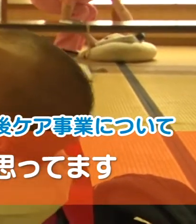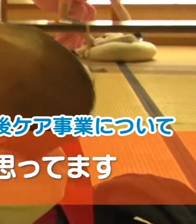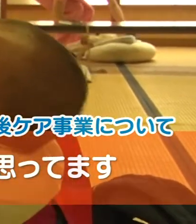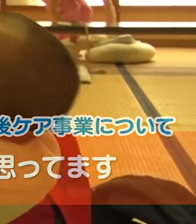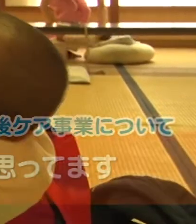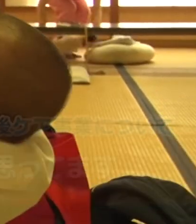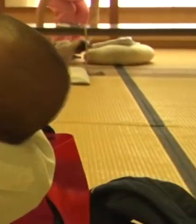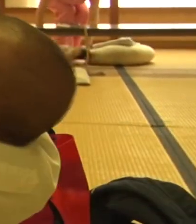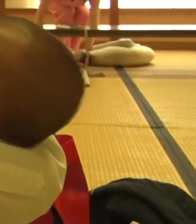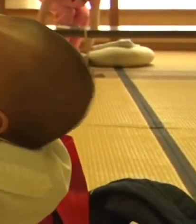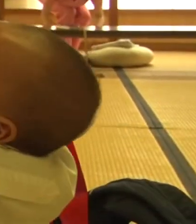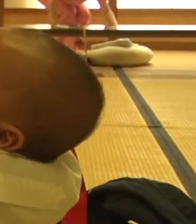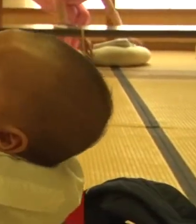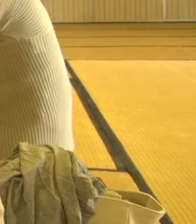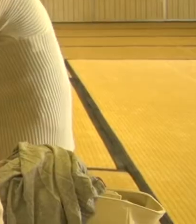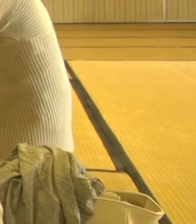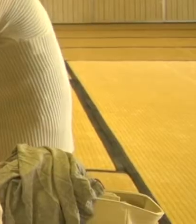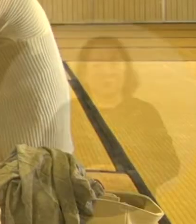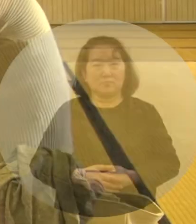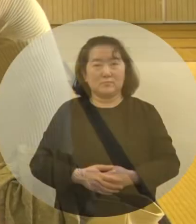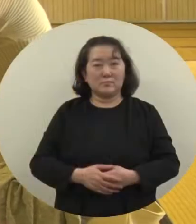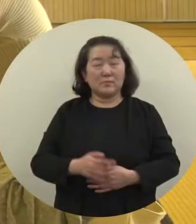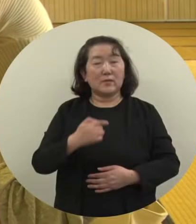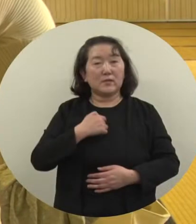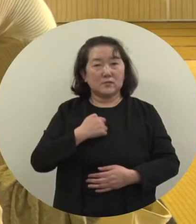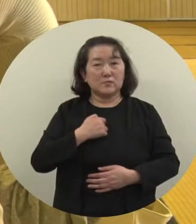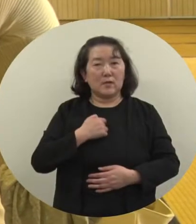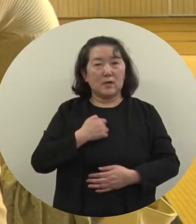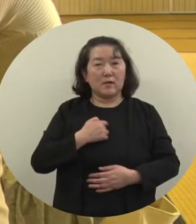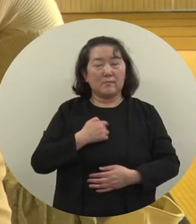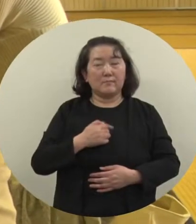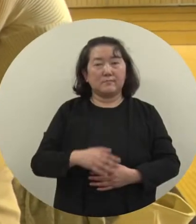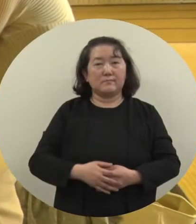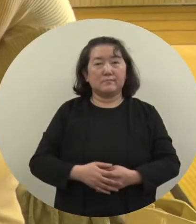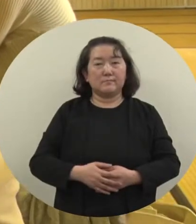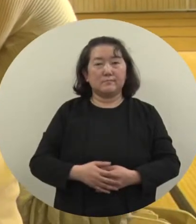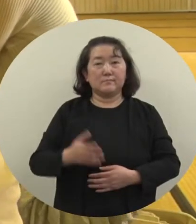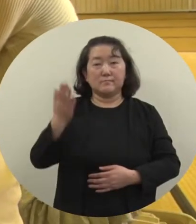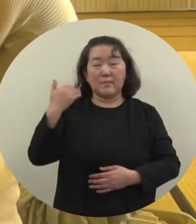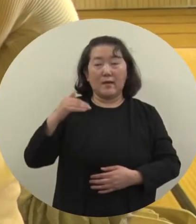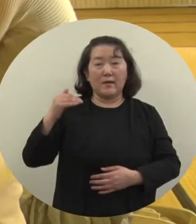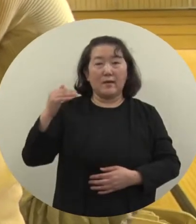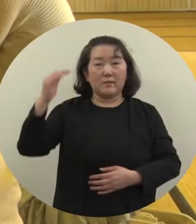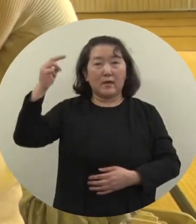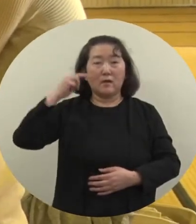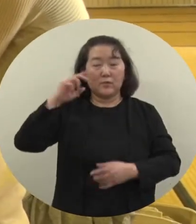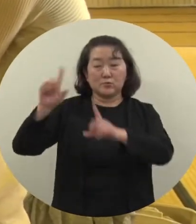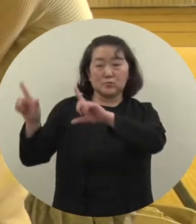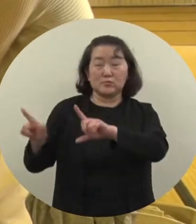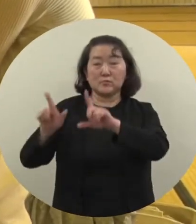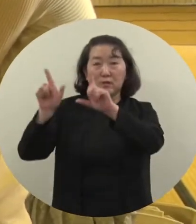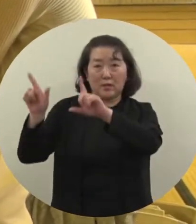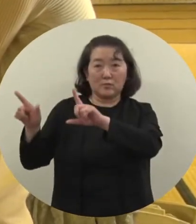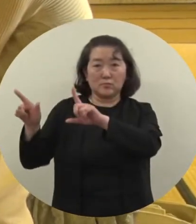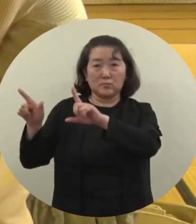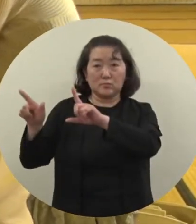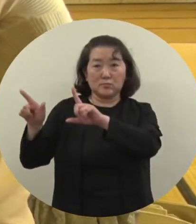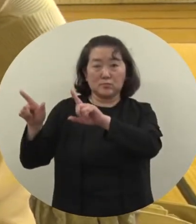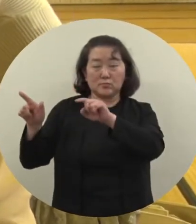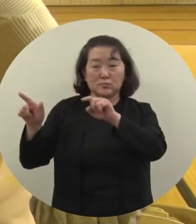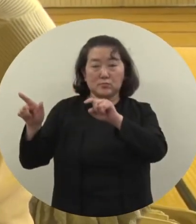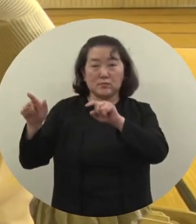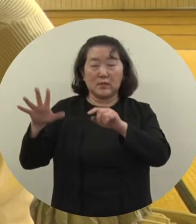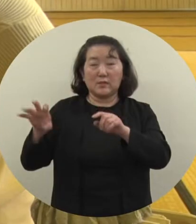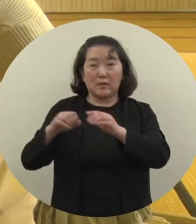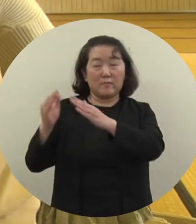。 もともと私は、高松に住んでいて、でこっちに知